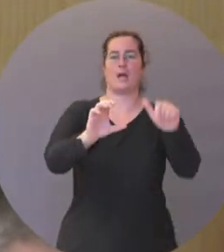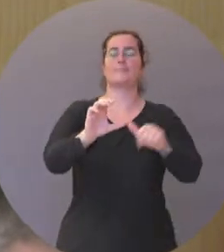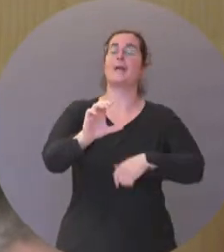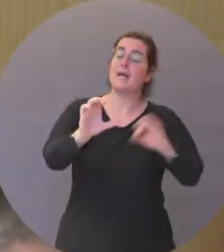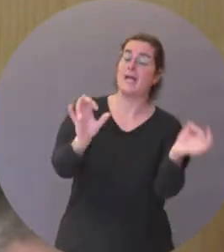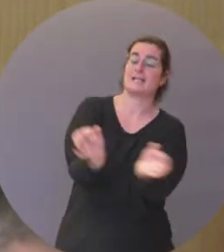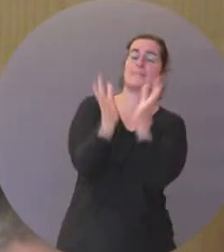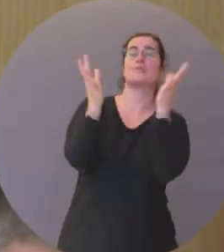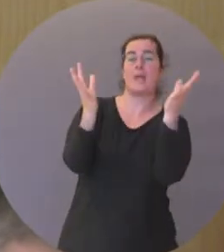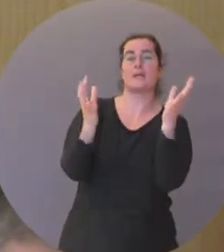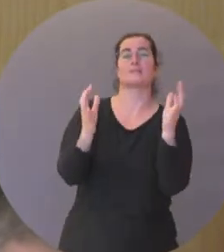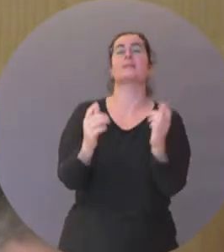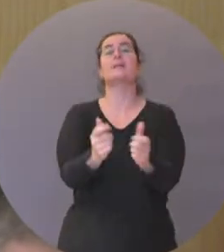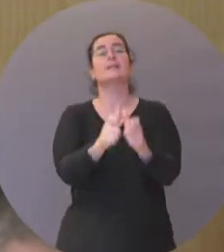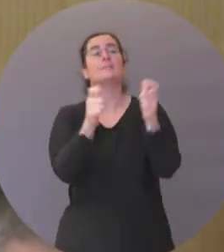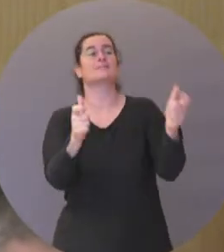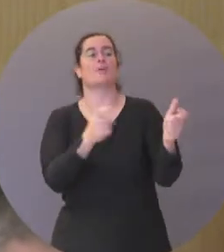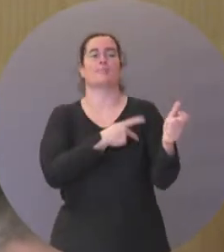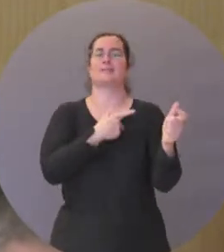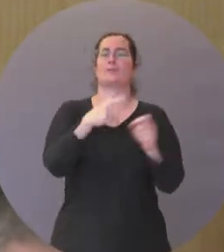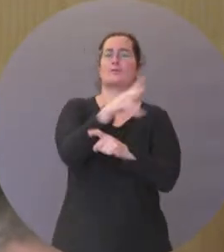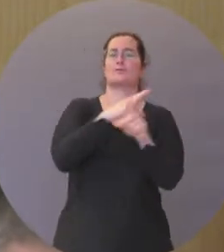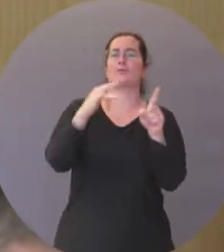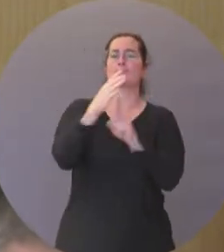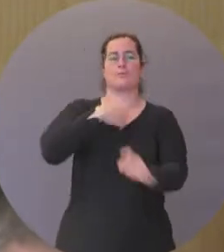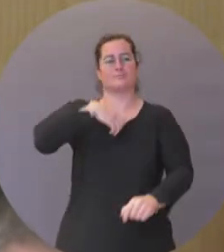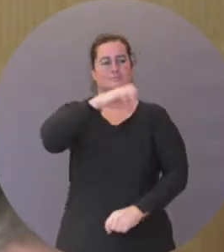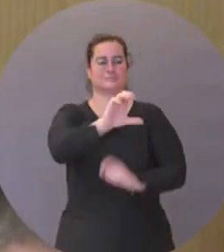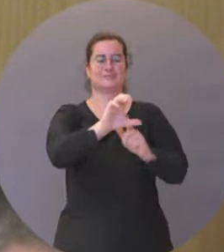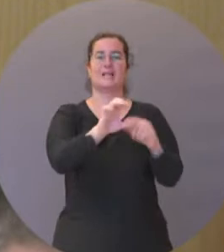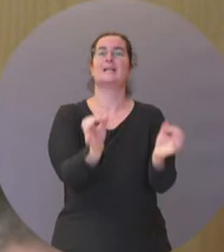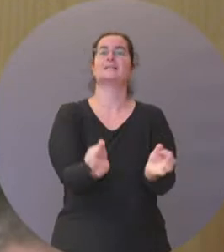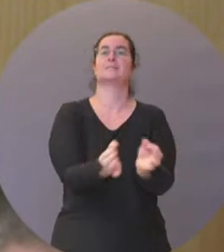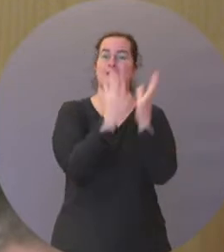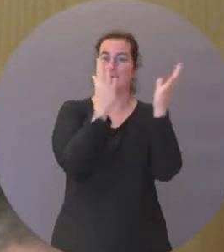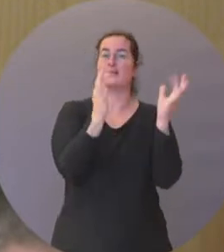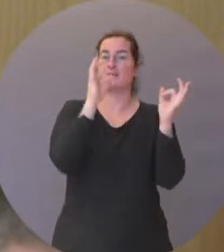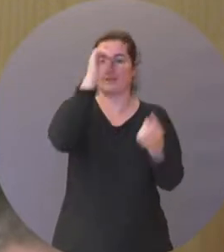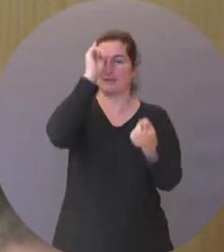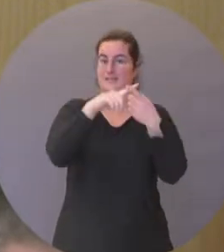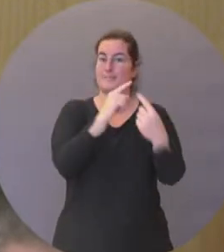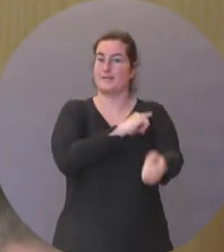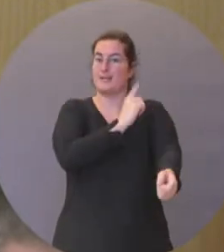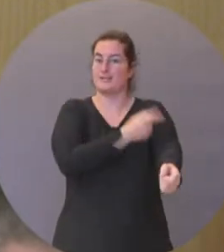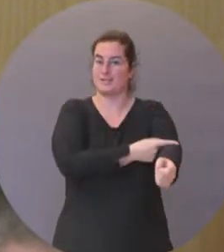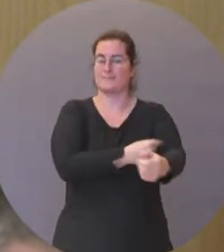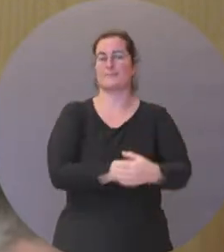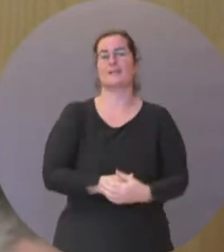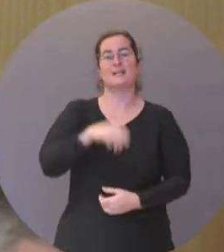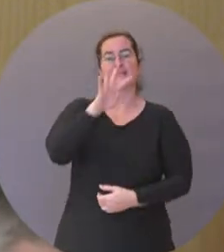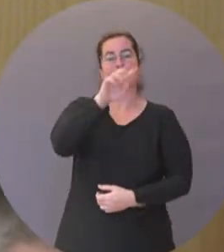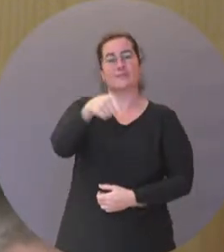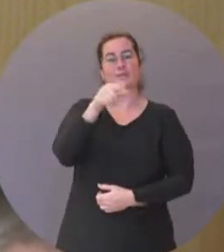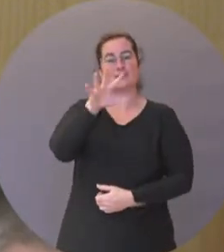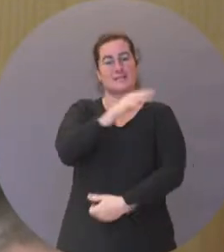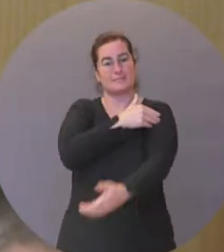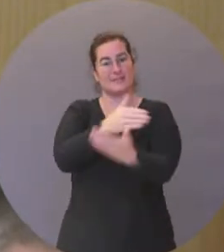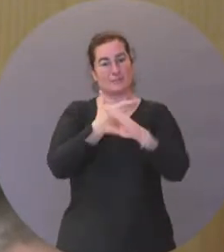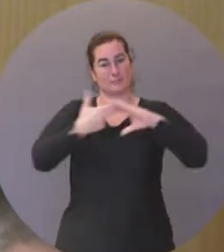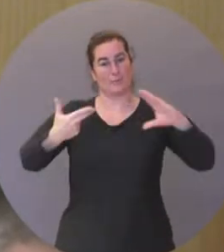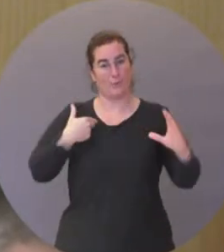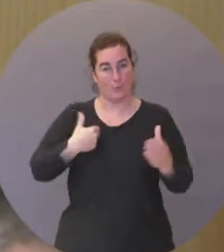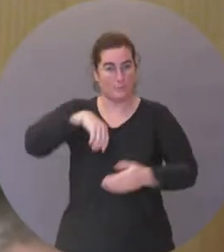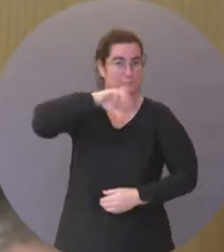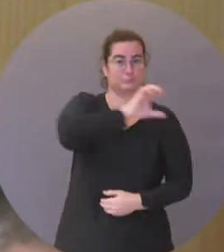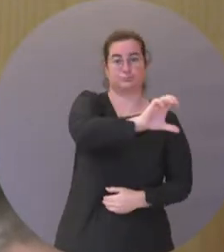est attribuée aux établissements médico-sociaux pour faire face à la hausse du coût de l'énergie là encore près de 4,5 millions d'euros sont destinés à aux